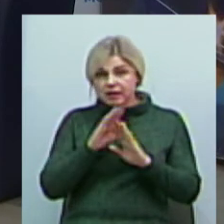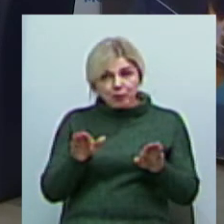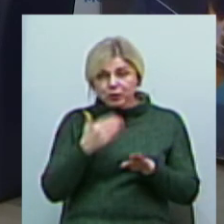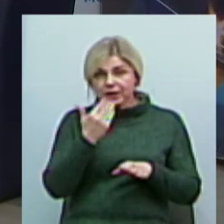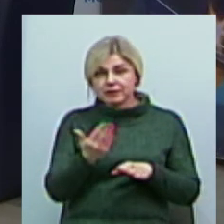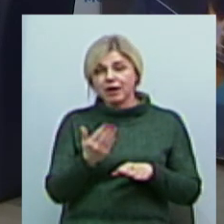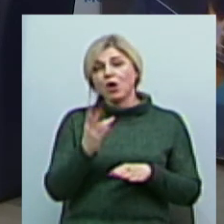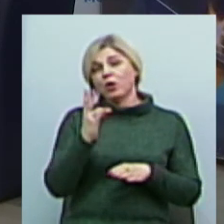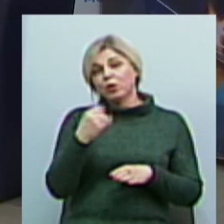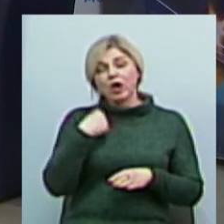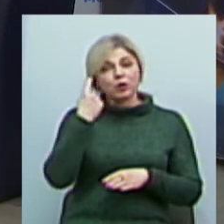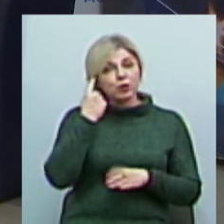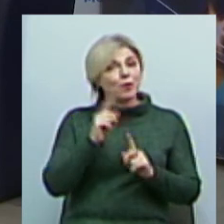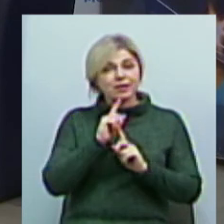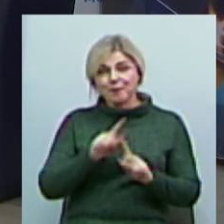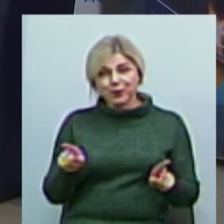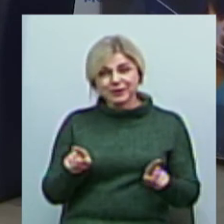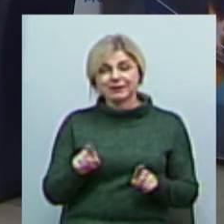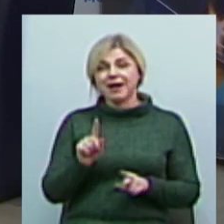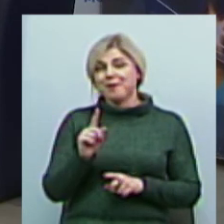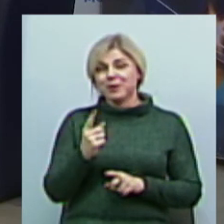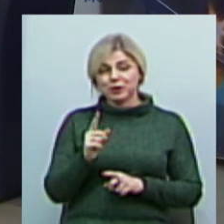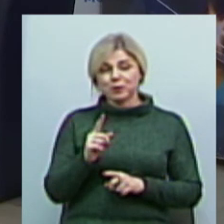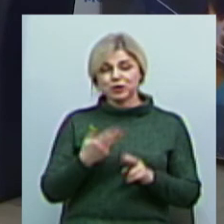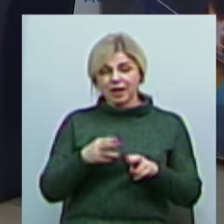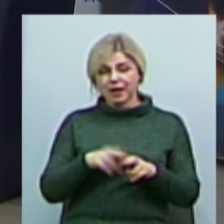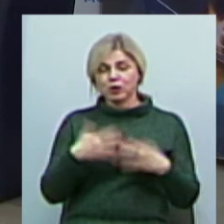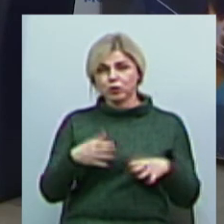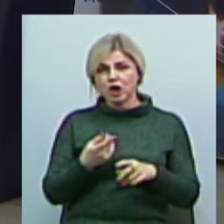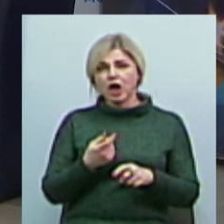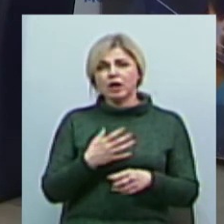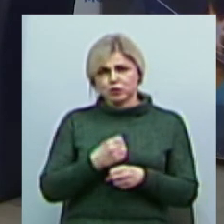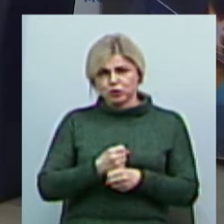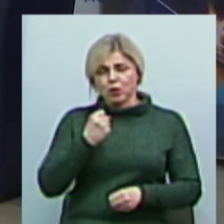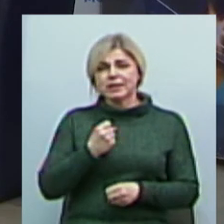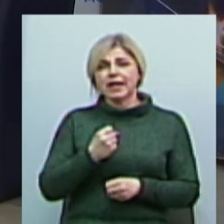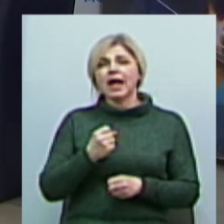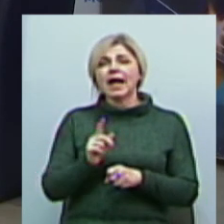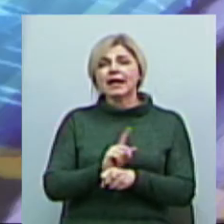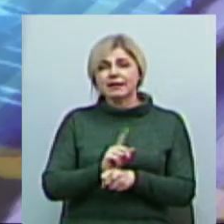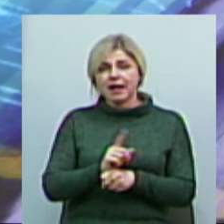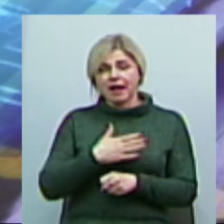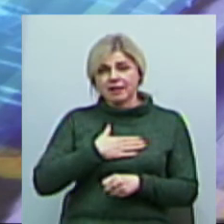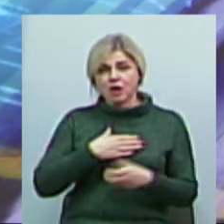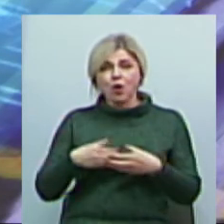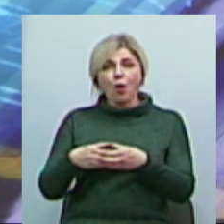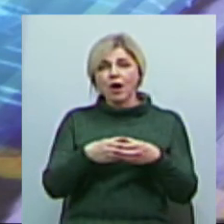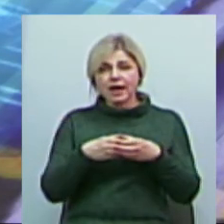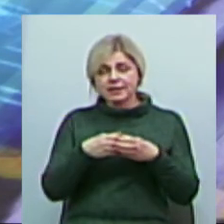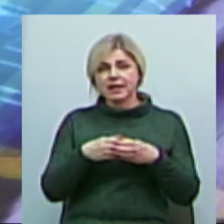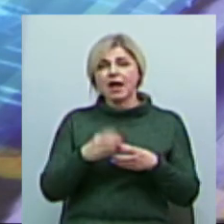я думаю, не будет, потому что мы поставили очень жесткие критерии в нашей коалиции по